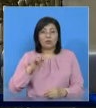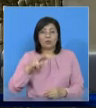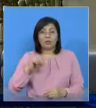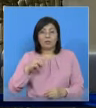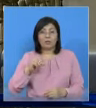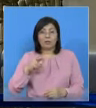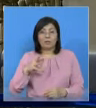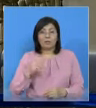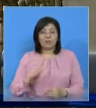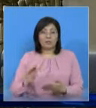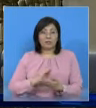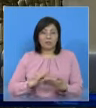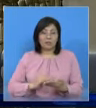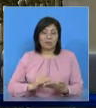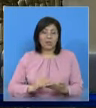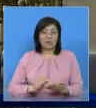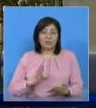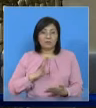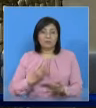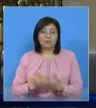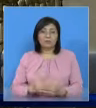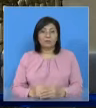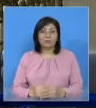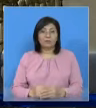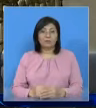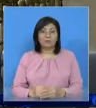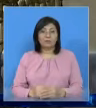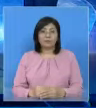осы жақын арада мүмкін Джульеттама табылып қалады деген ниетпен.